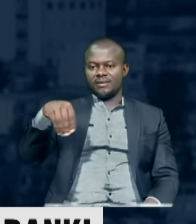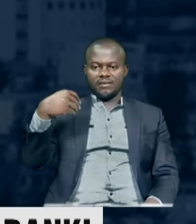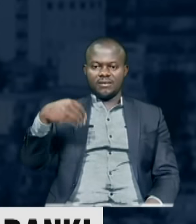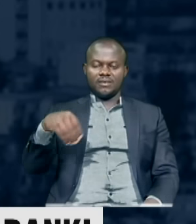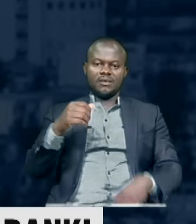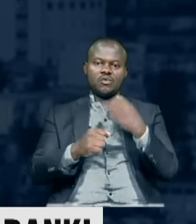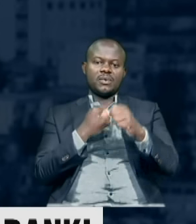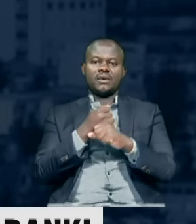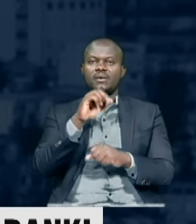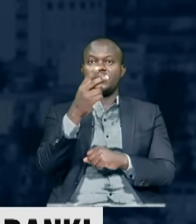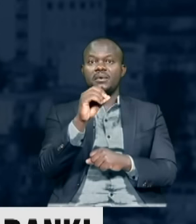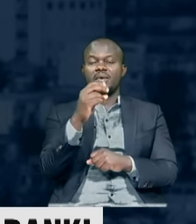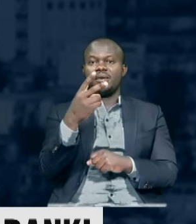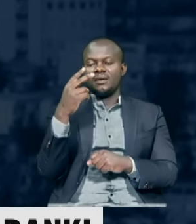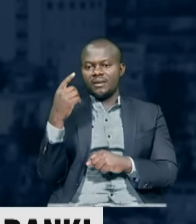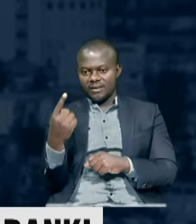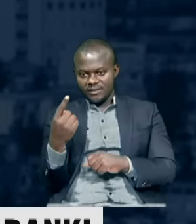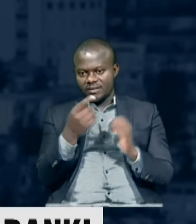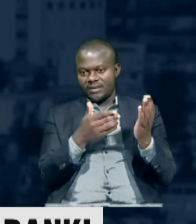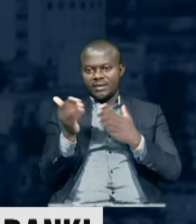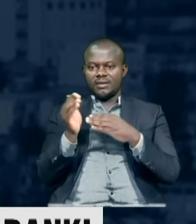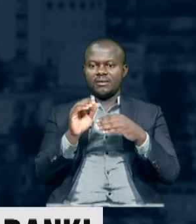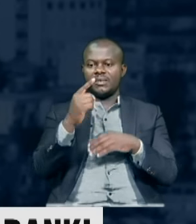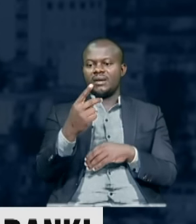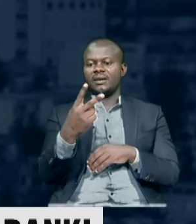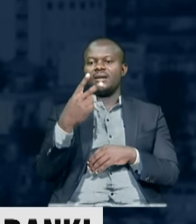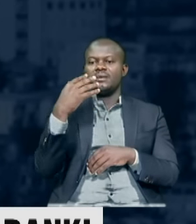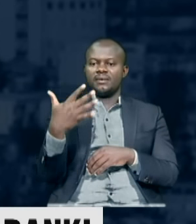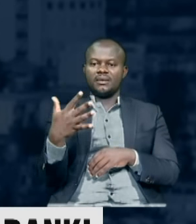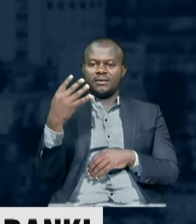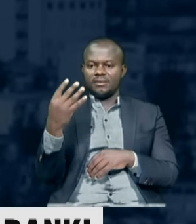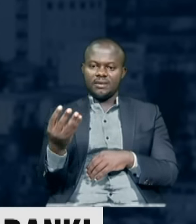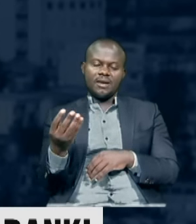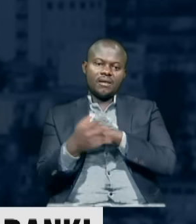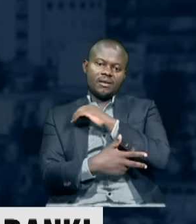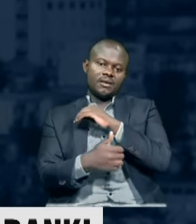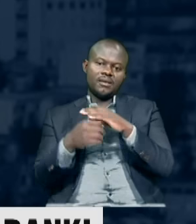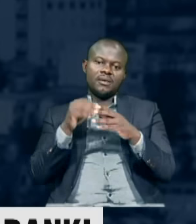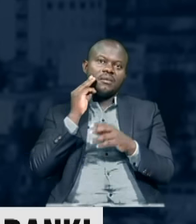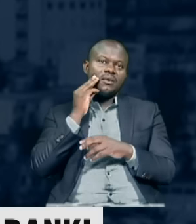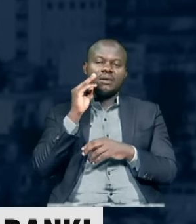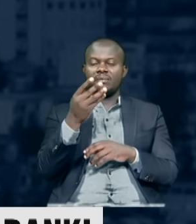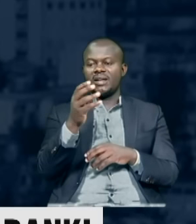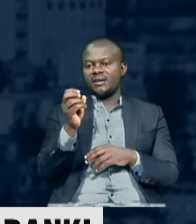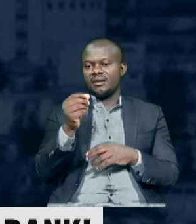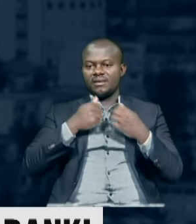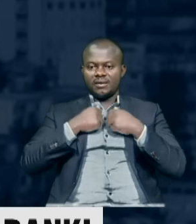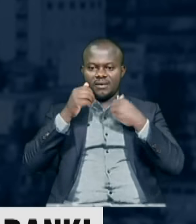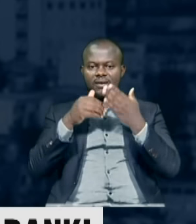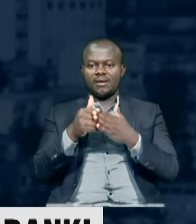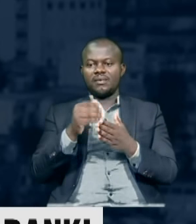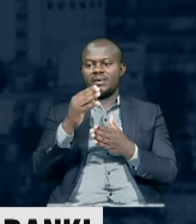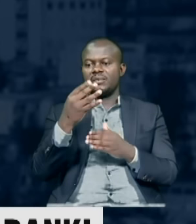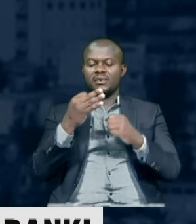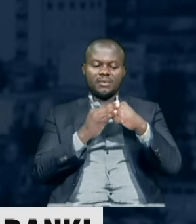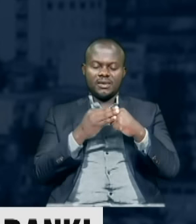muri 2021 hakiriwe ibirego 454 aho hibwe miliyoni 400 z'amanyarwanda n'1,408,000